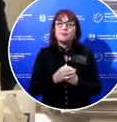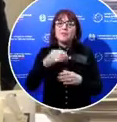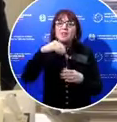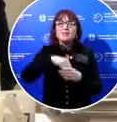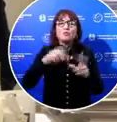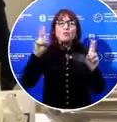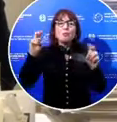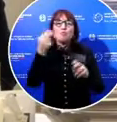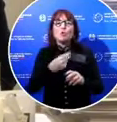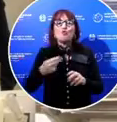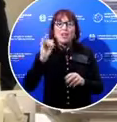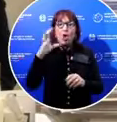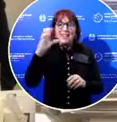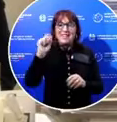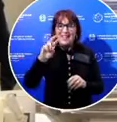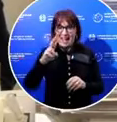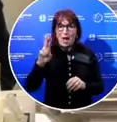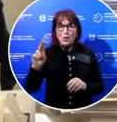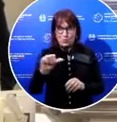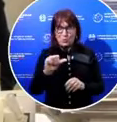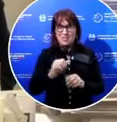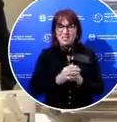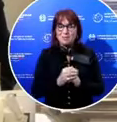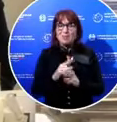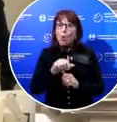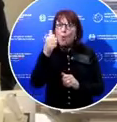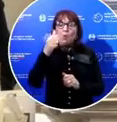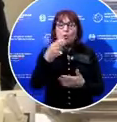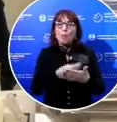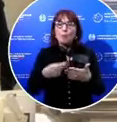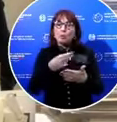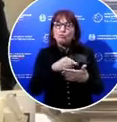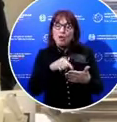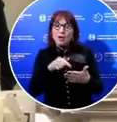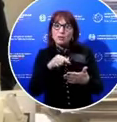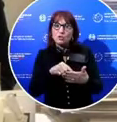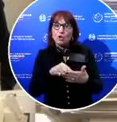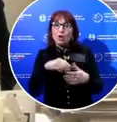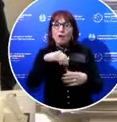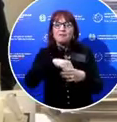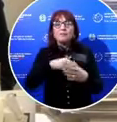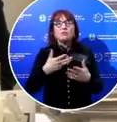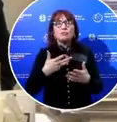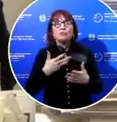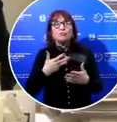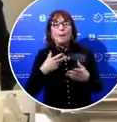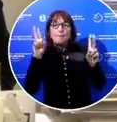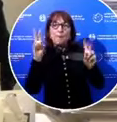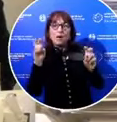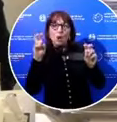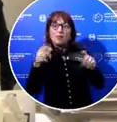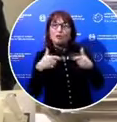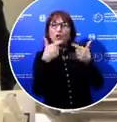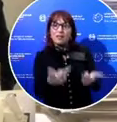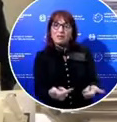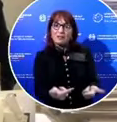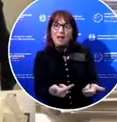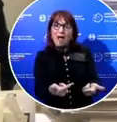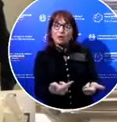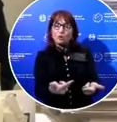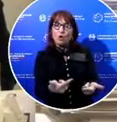Icarus. È in tale progetto, infatti, che trova spazio un apposito ambito tematico dedicato proprio